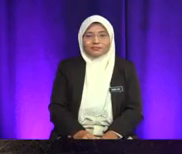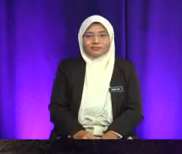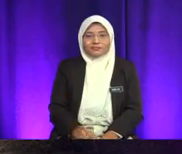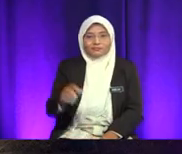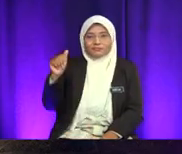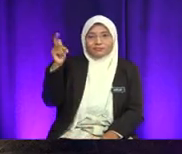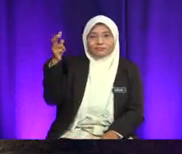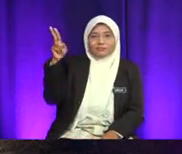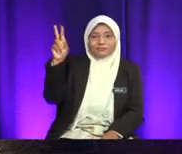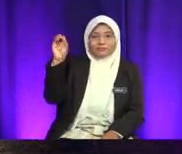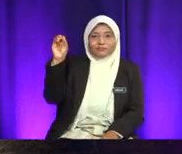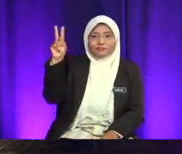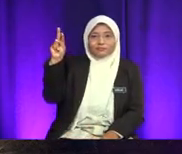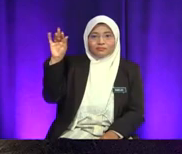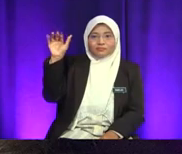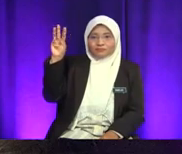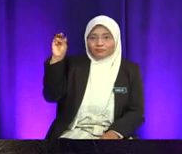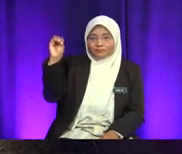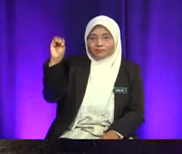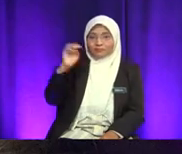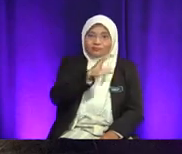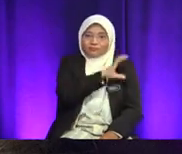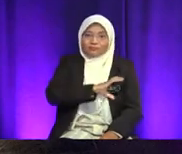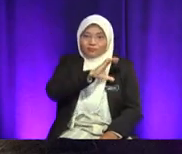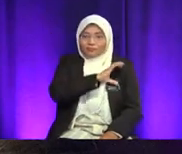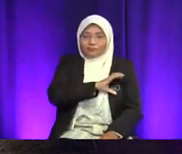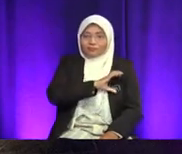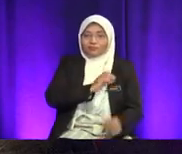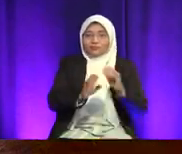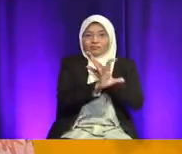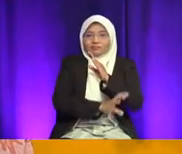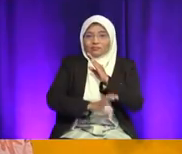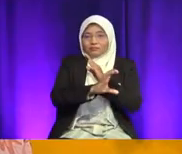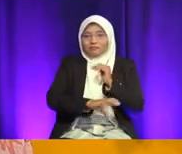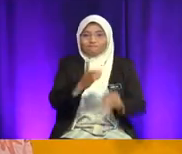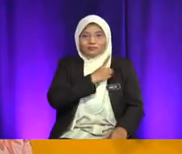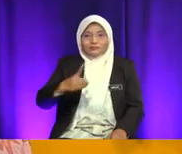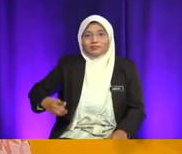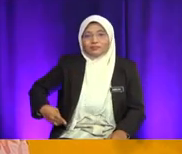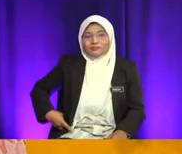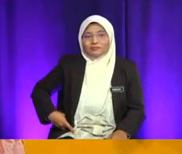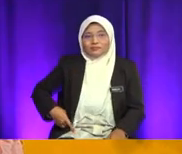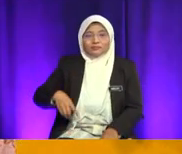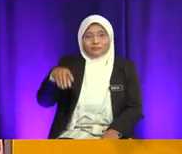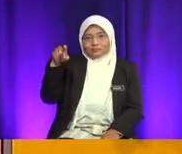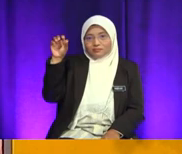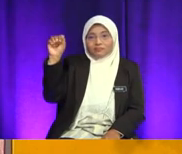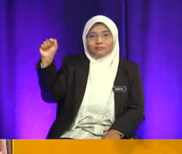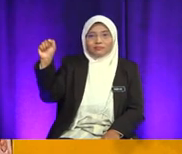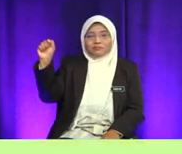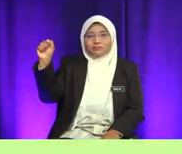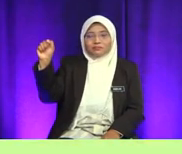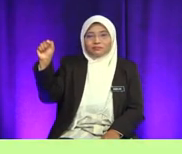untuk ciri-ciri berdaulat ialah Supe super Oke untuk